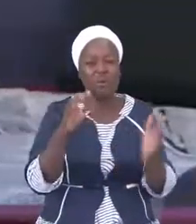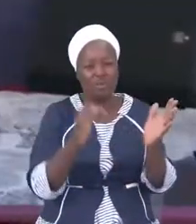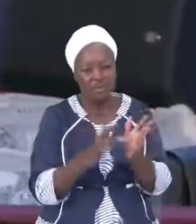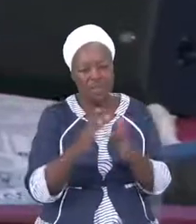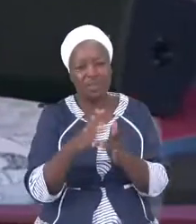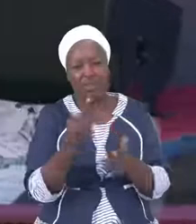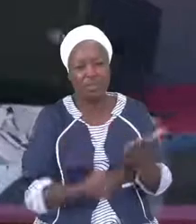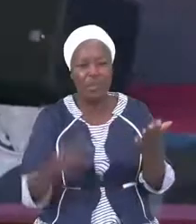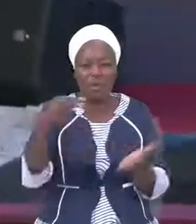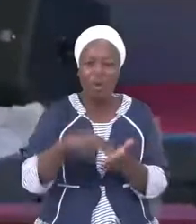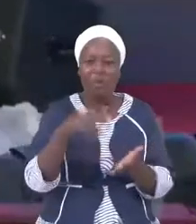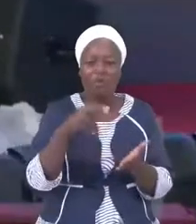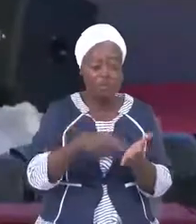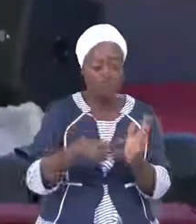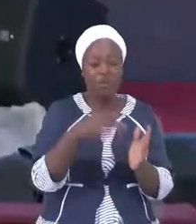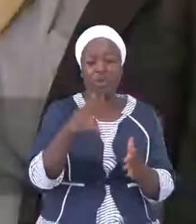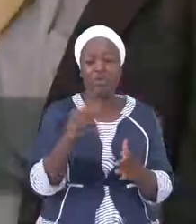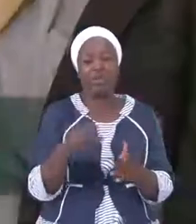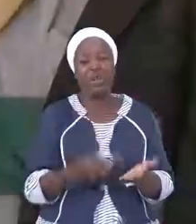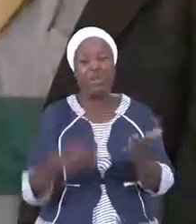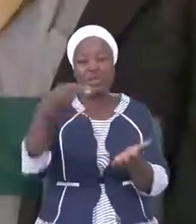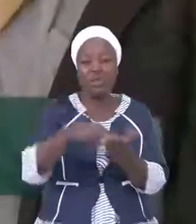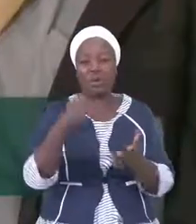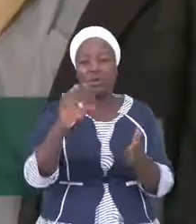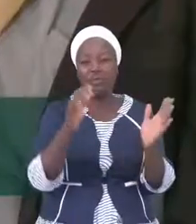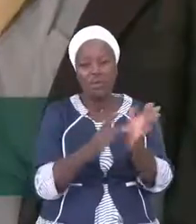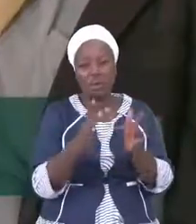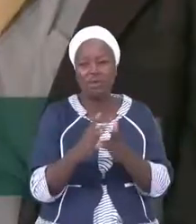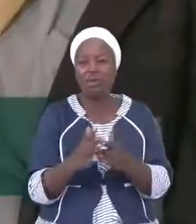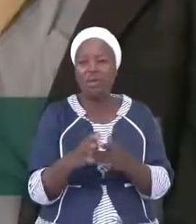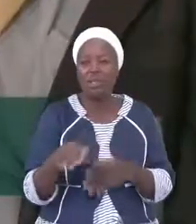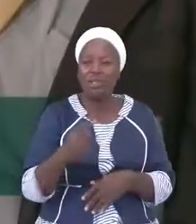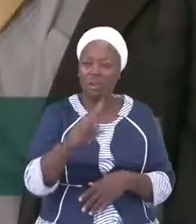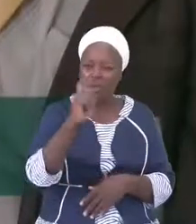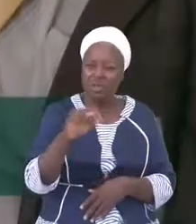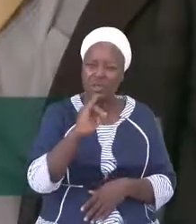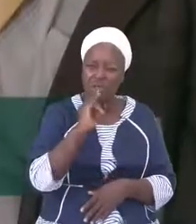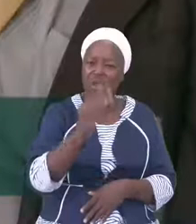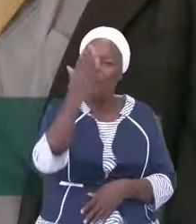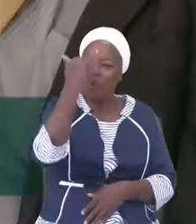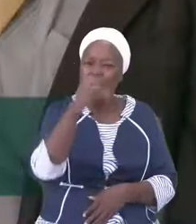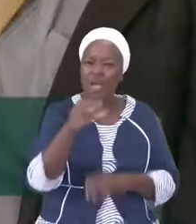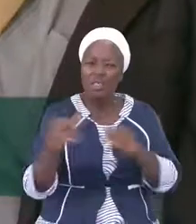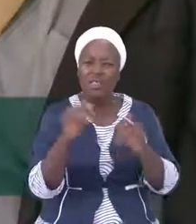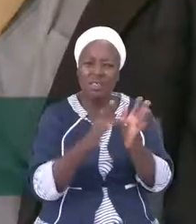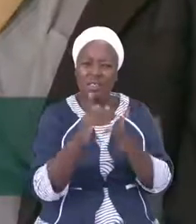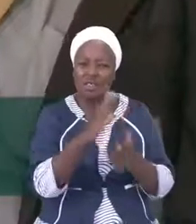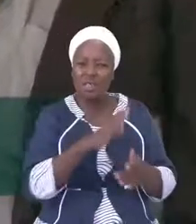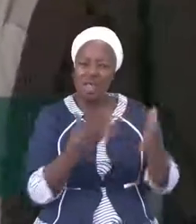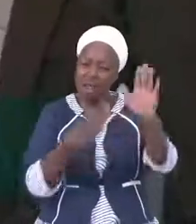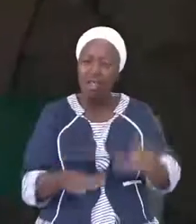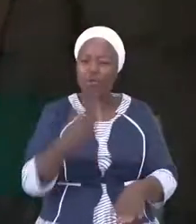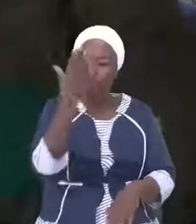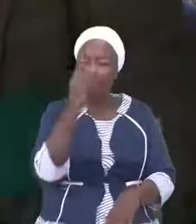Jésus. L'objectif de la résurrection de Jésus. Pourquoi était-il mort? Pourquoi